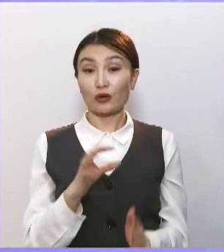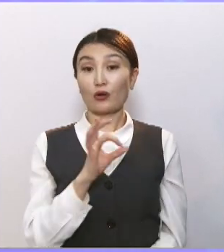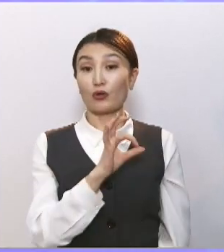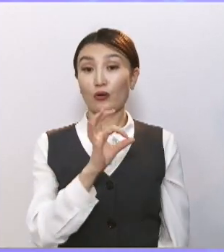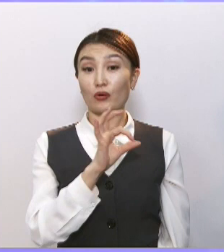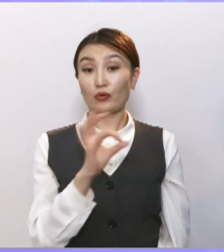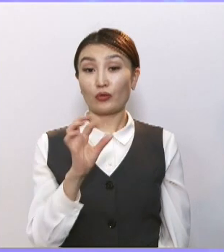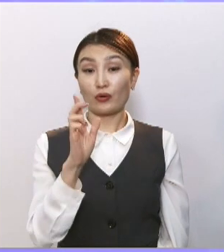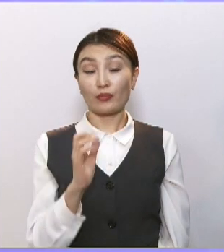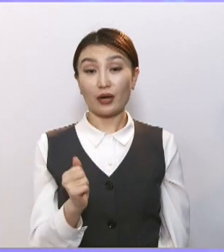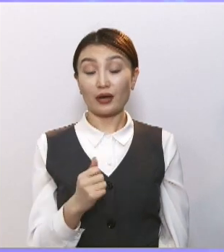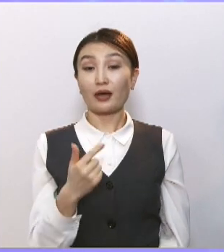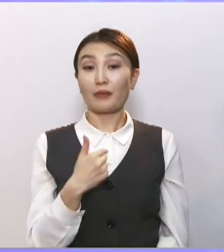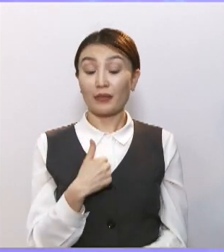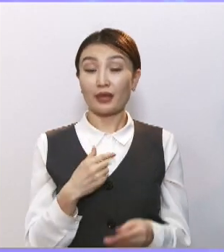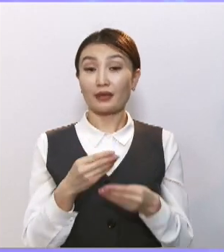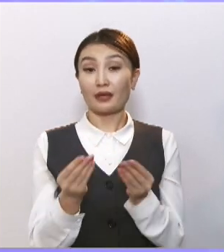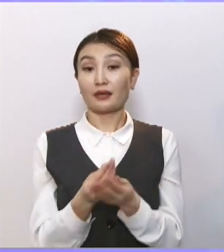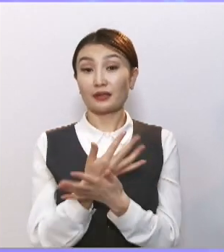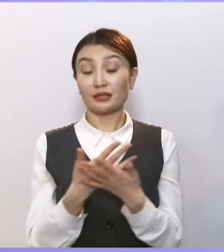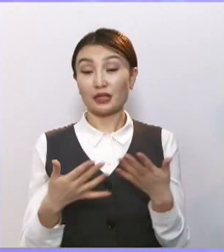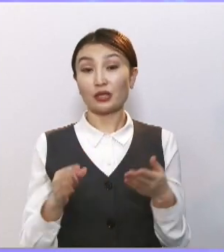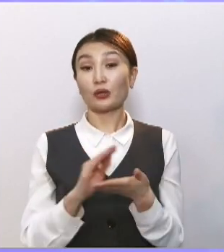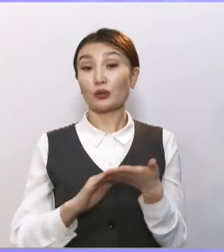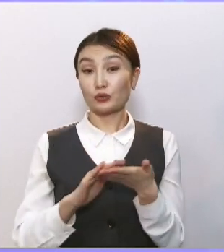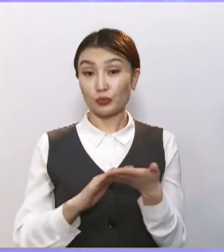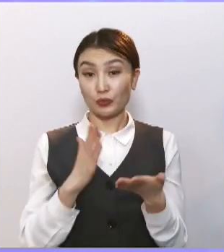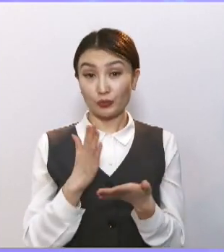Ооба, мен идиштерди жууймун.